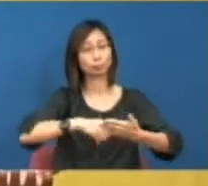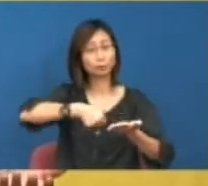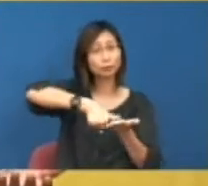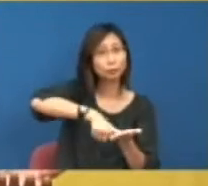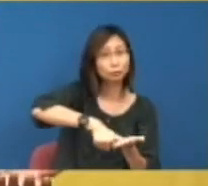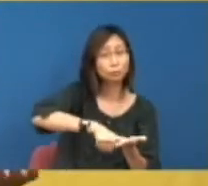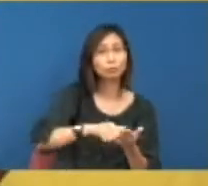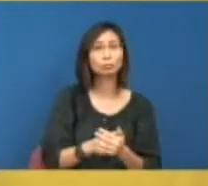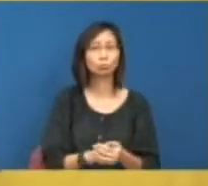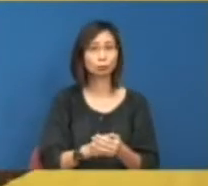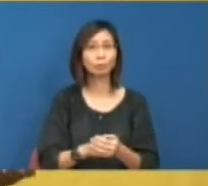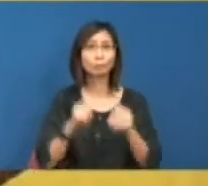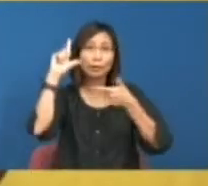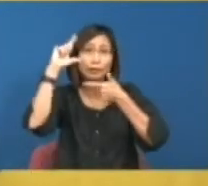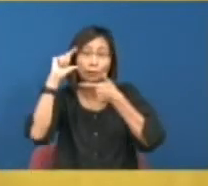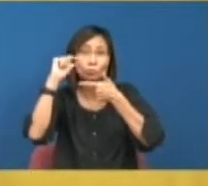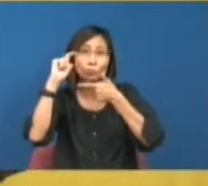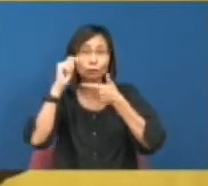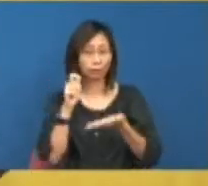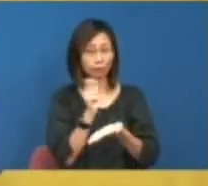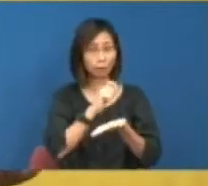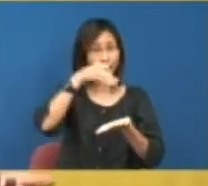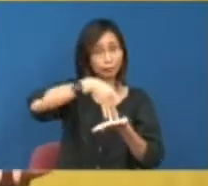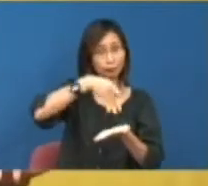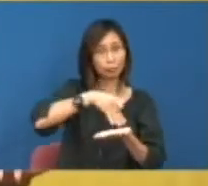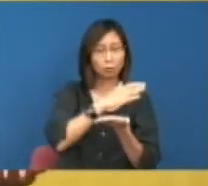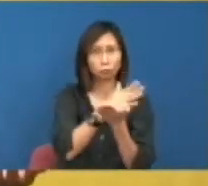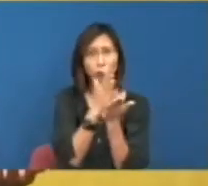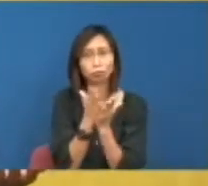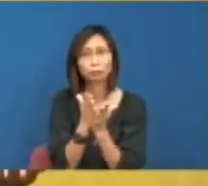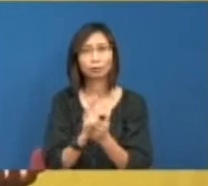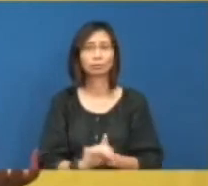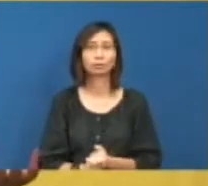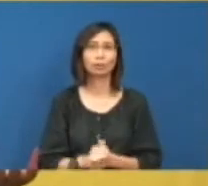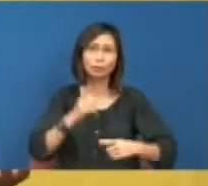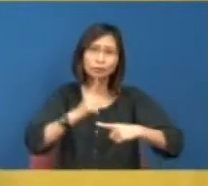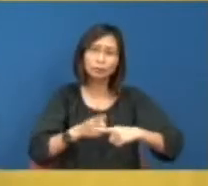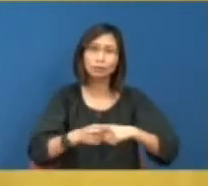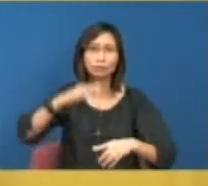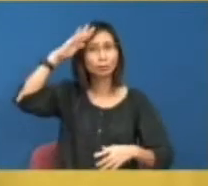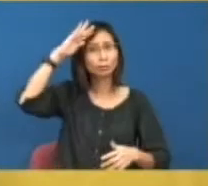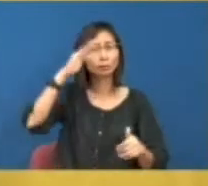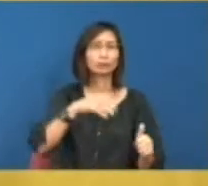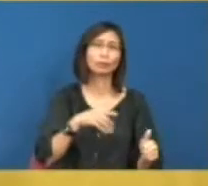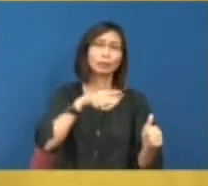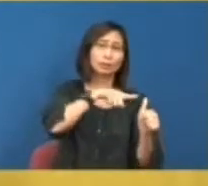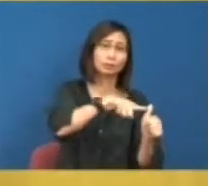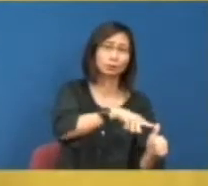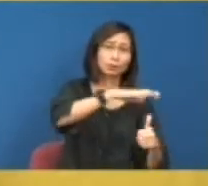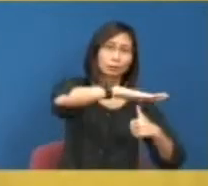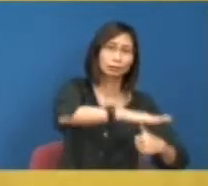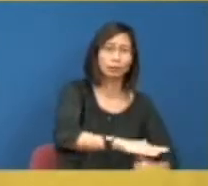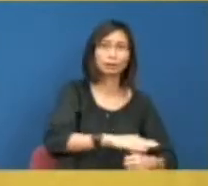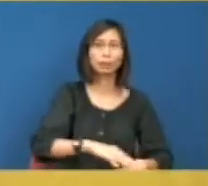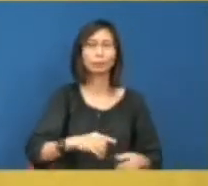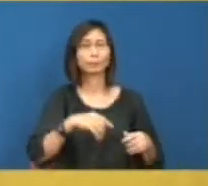咧。呢、這個唔係浪費警力，唔係對我哋嘅打壓係乜嘢咧？係嘛？咁所以其實一言以蔽之就係